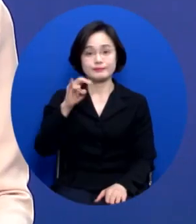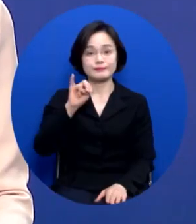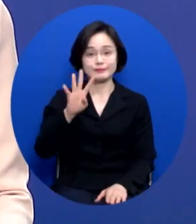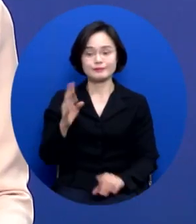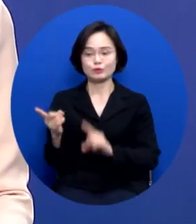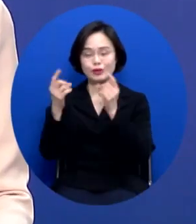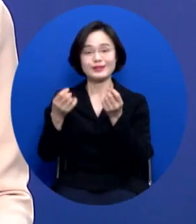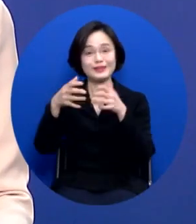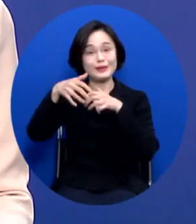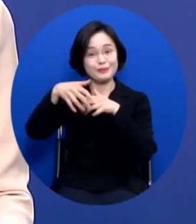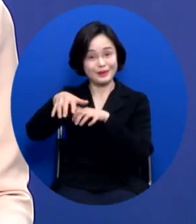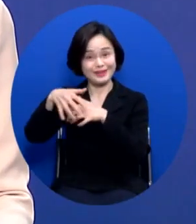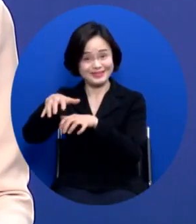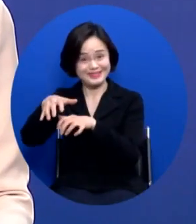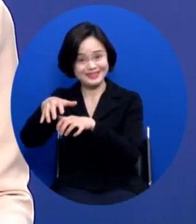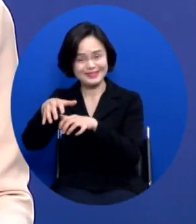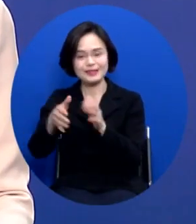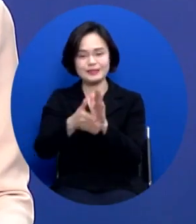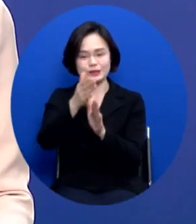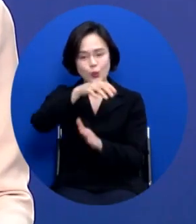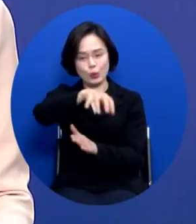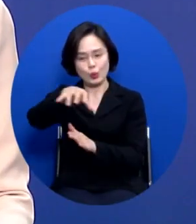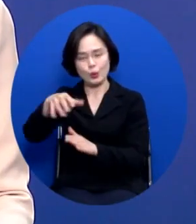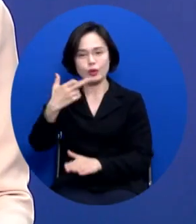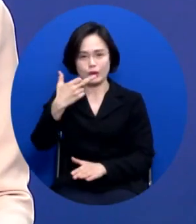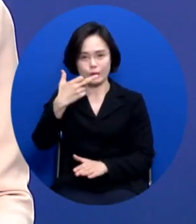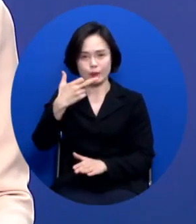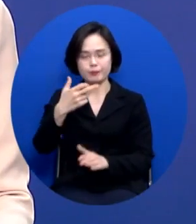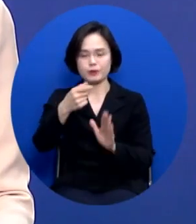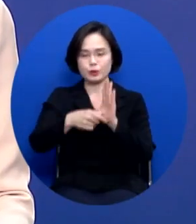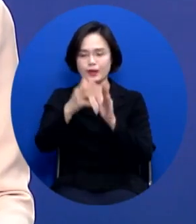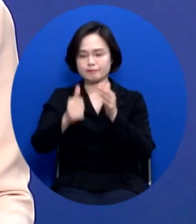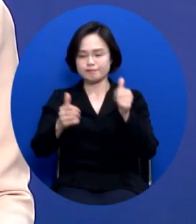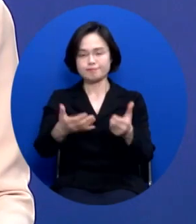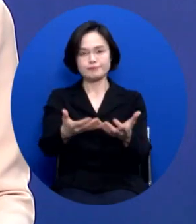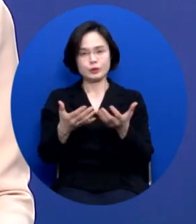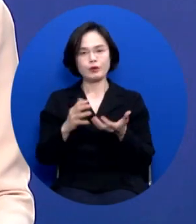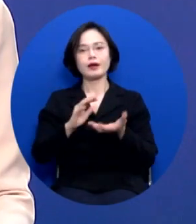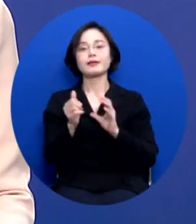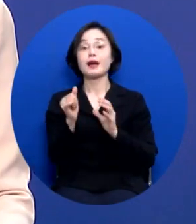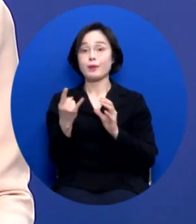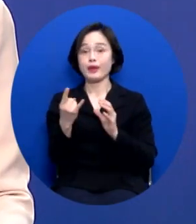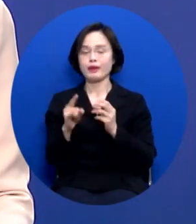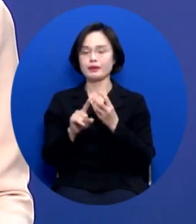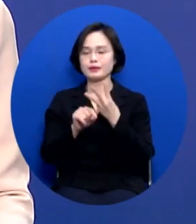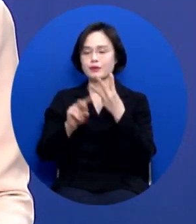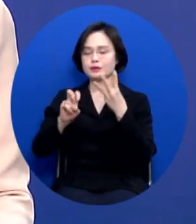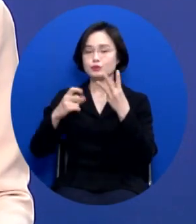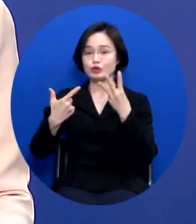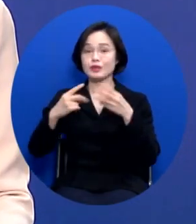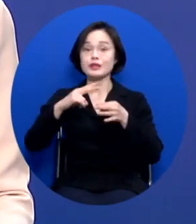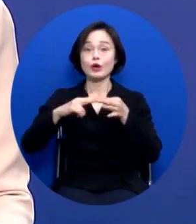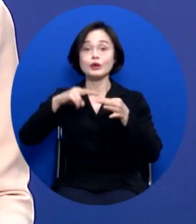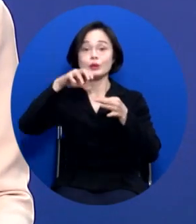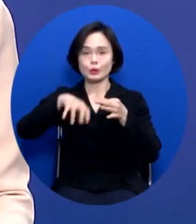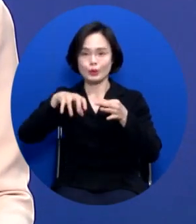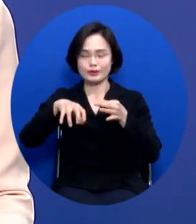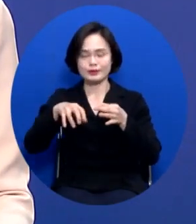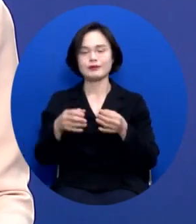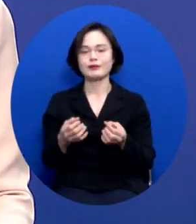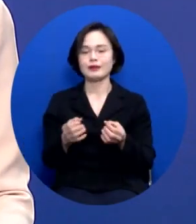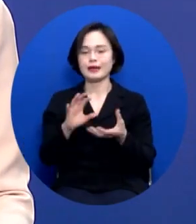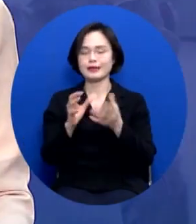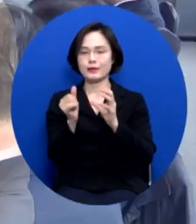2024 부활절 퍼레이드 17개 광역시도 연합회 대표자 초청 간담회가 26일 서울 여의도 CCMM 빌딩에서